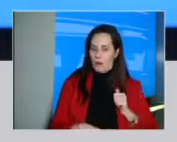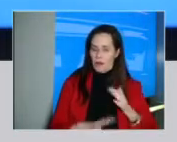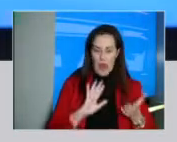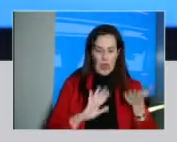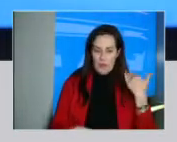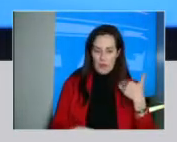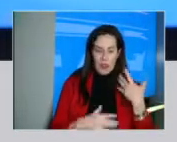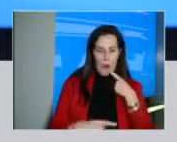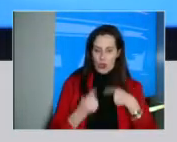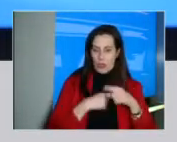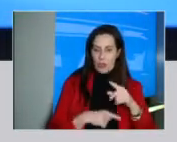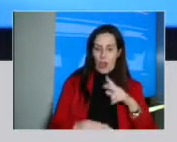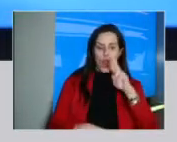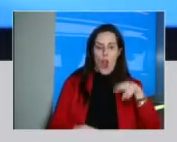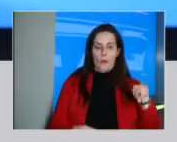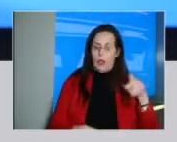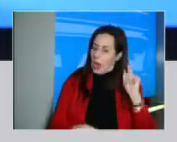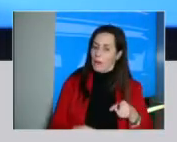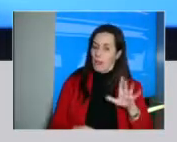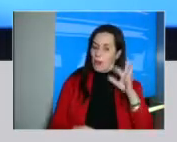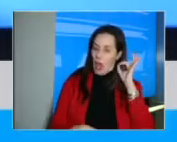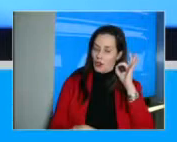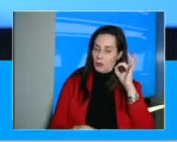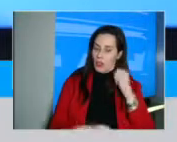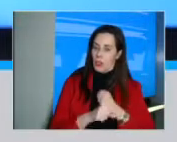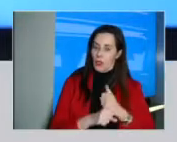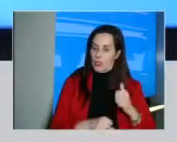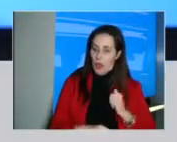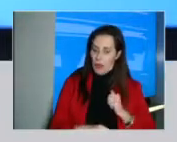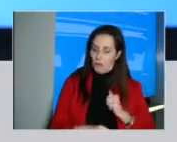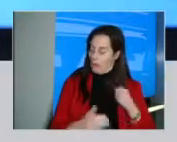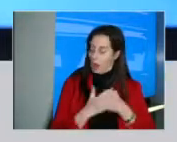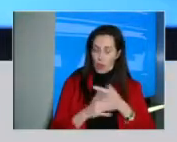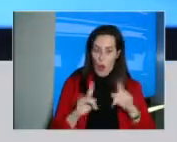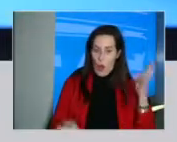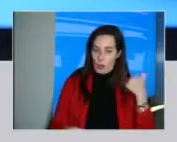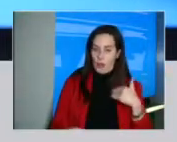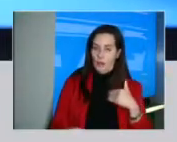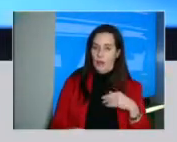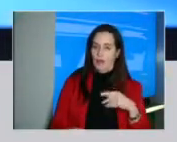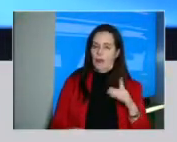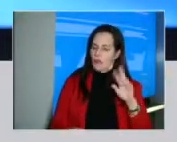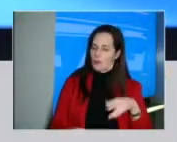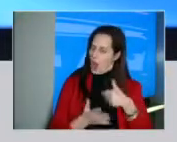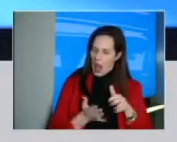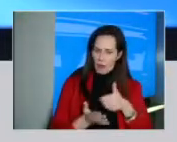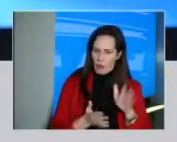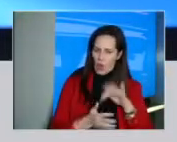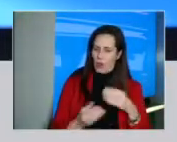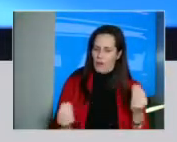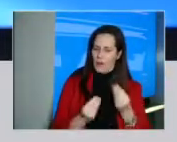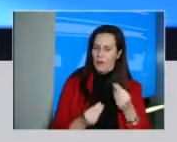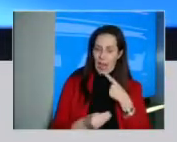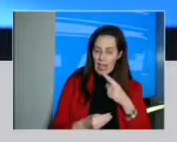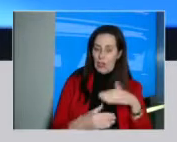לפני כמה שנים נורווגיה חייבה את הנשים אצלה לעשות שירות חובה, עד אז זה לא היה. ואפשר להמשיך עוד מאוד מאפיינים,